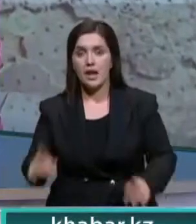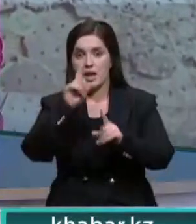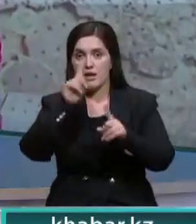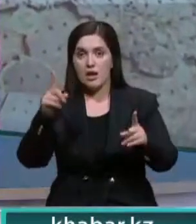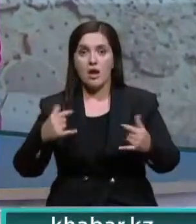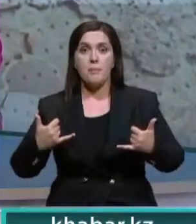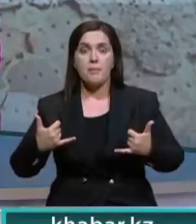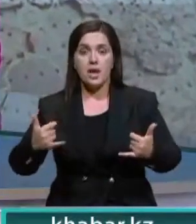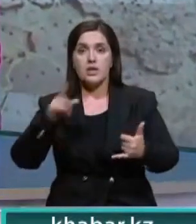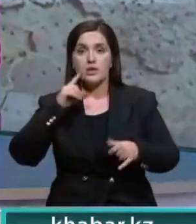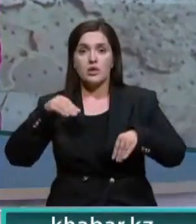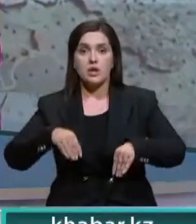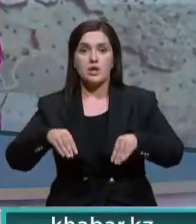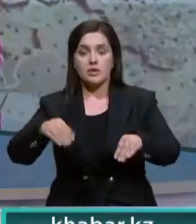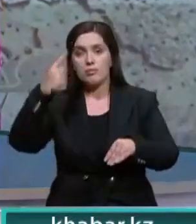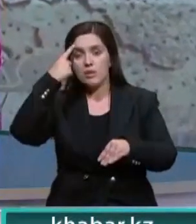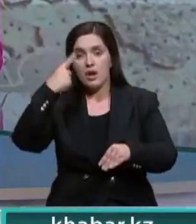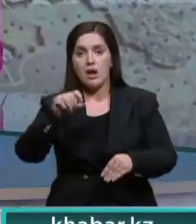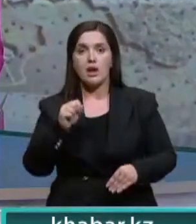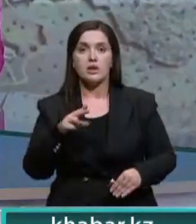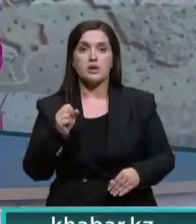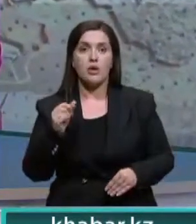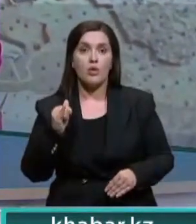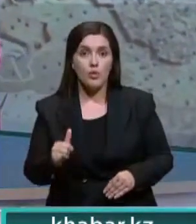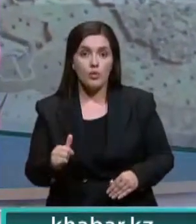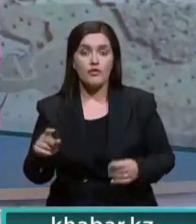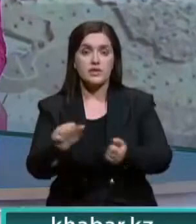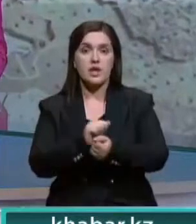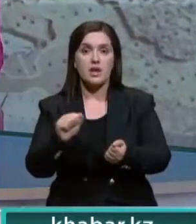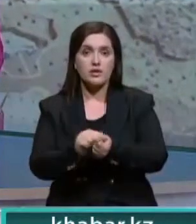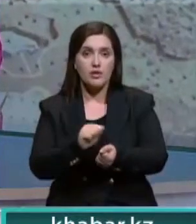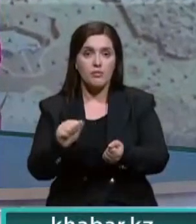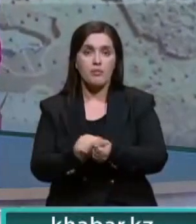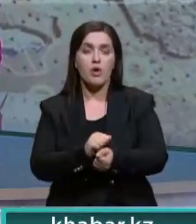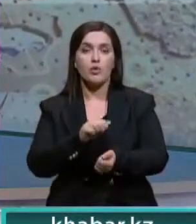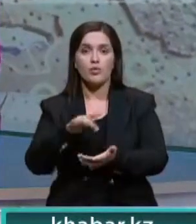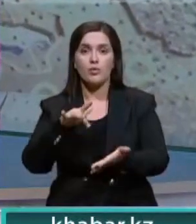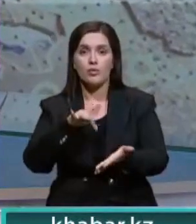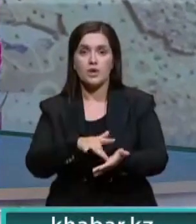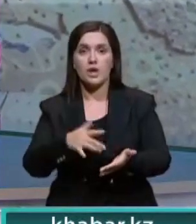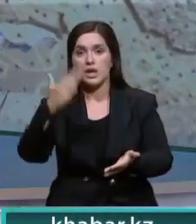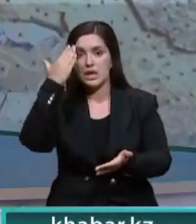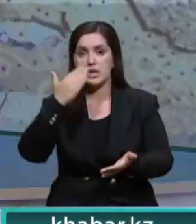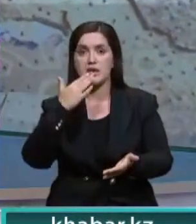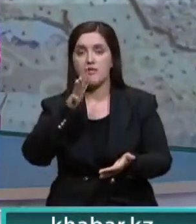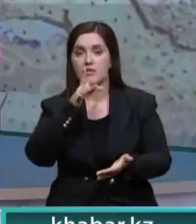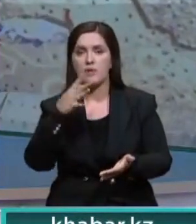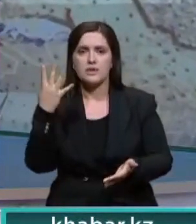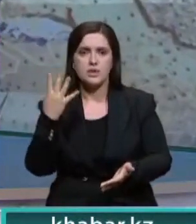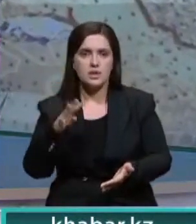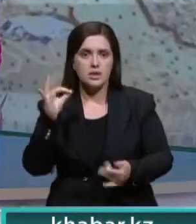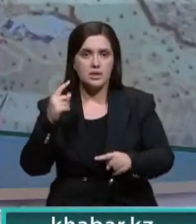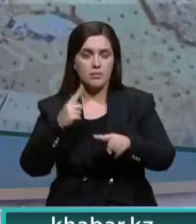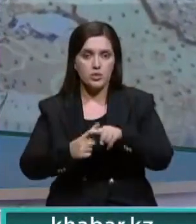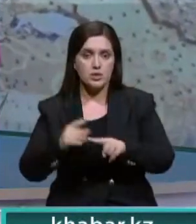Необычную систему полива зеленых насаждений придумали в Актау. Не секрет, что в этом засушливом городе, где столбик термометра в летний сезон достигает